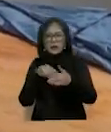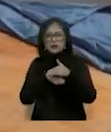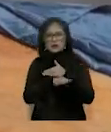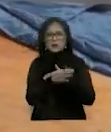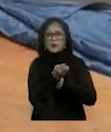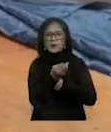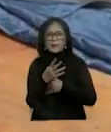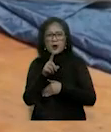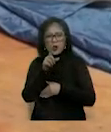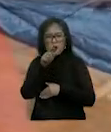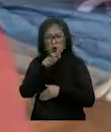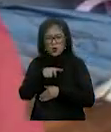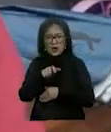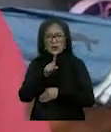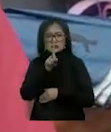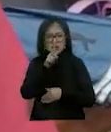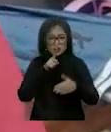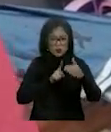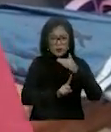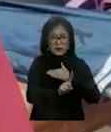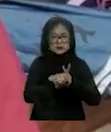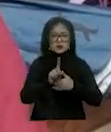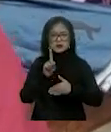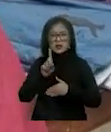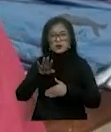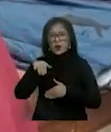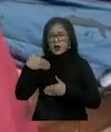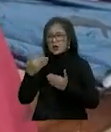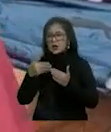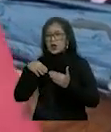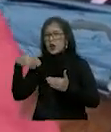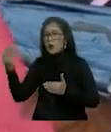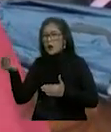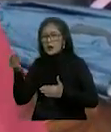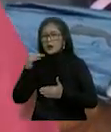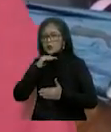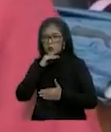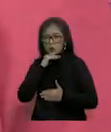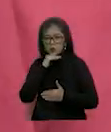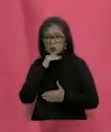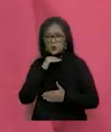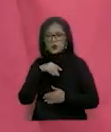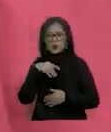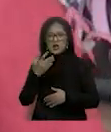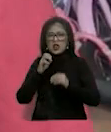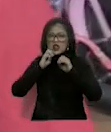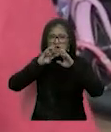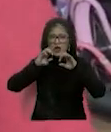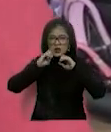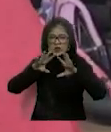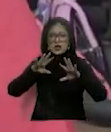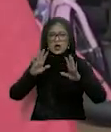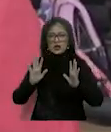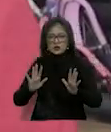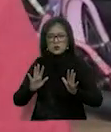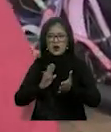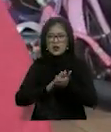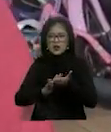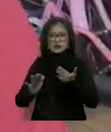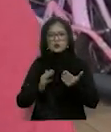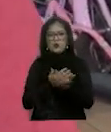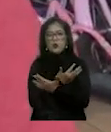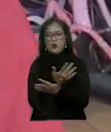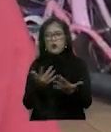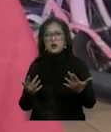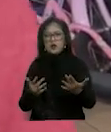orang masuk, satu orang nunggu di sana. Ya udah sampai sini, dia udah nyampe sana. Ya udah sampai sini saya teriak-teriak. Oh, langsung warga ngumpul. Larinya ke